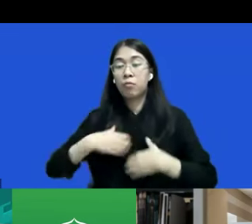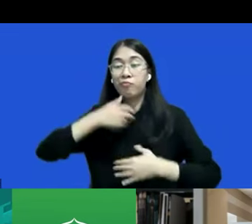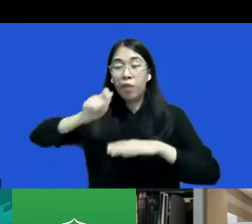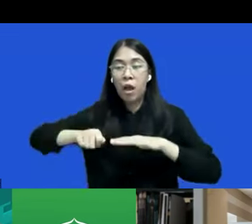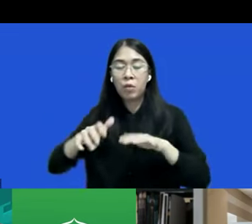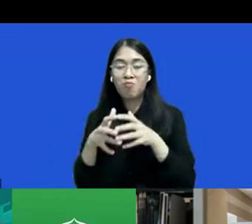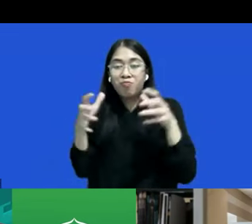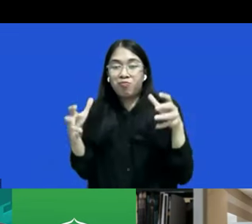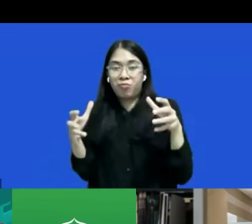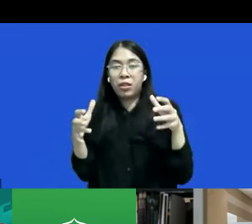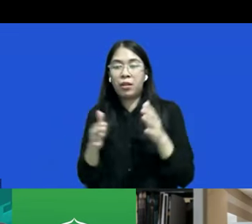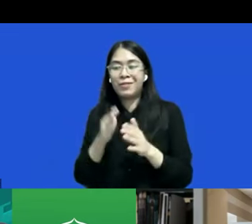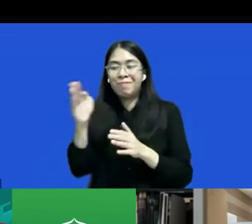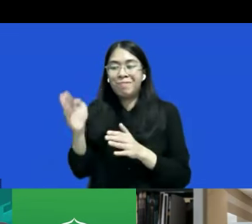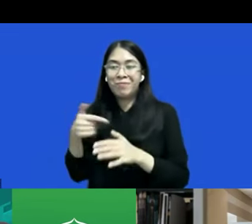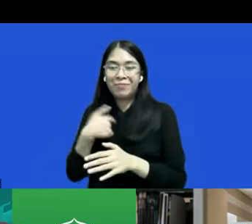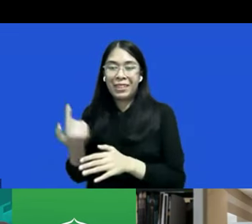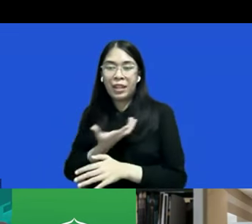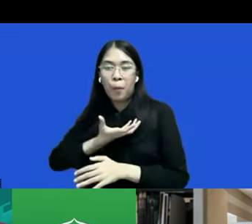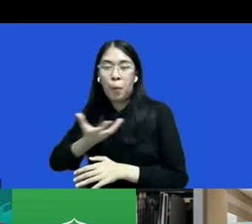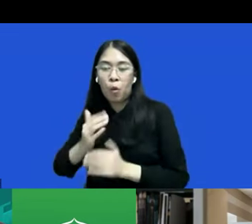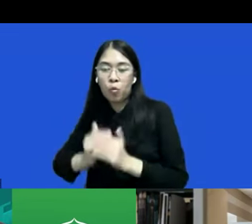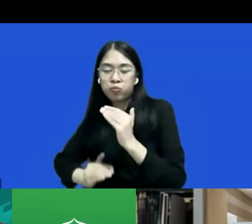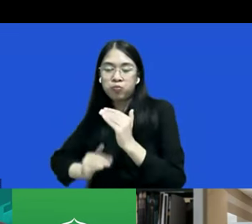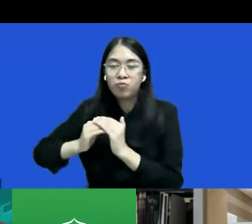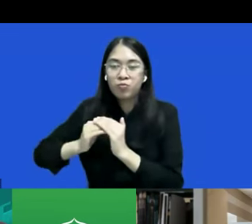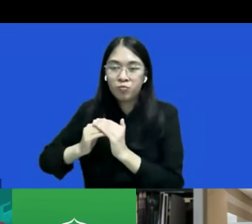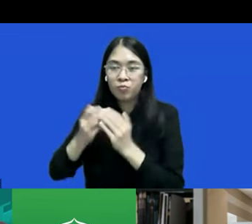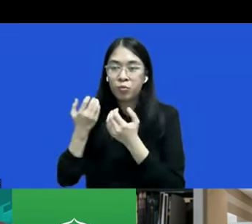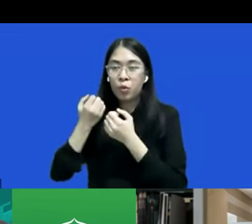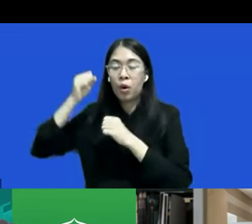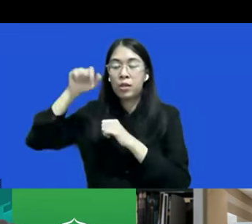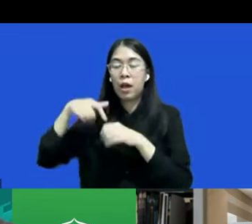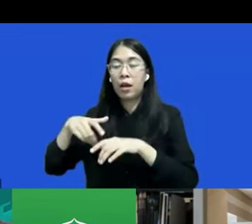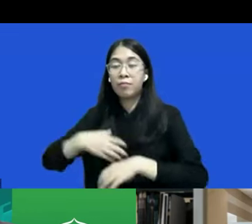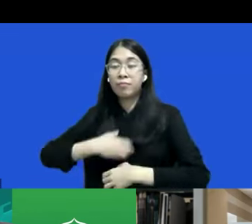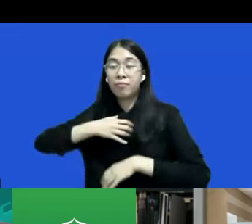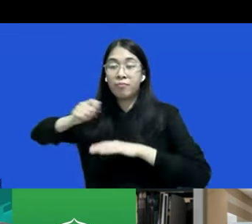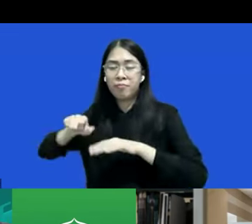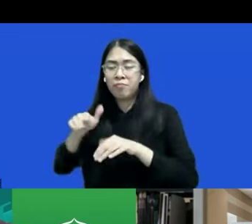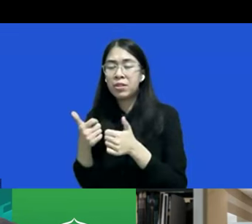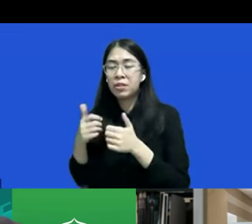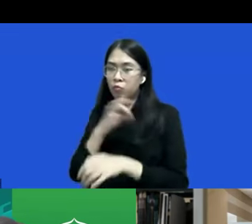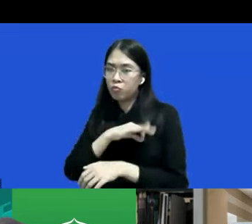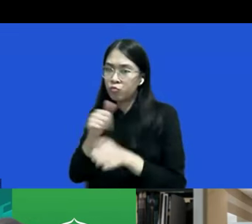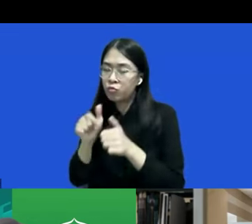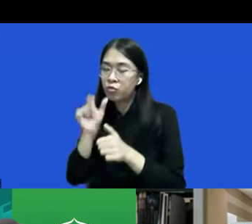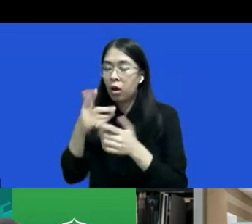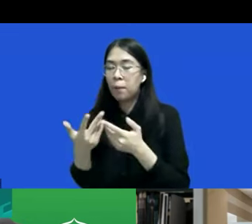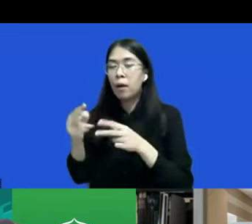satu sisi kita mau apa mengoptimalkan kekuasaan kehakiman untuk berfungsi dalam melakukan mekanisme